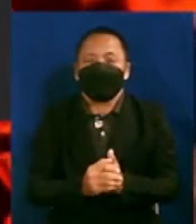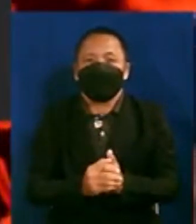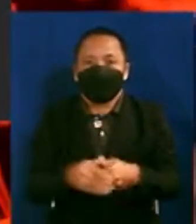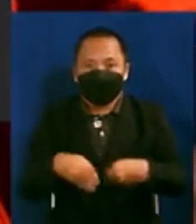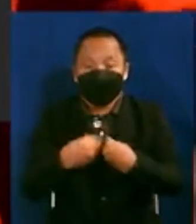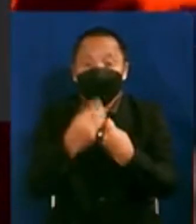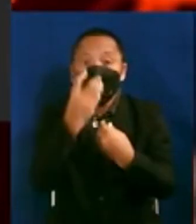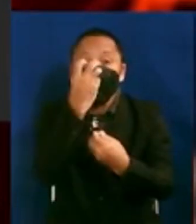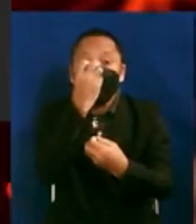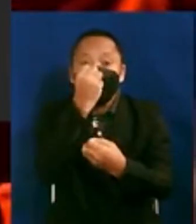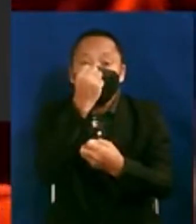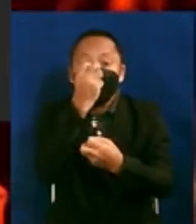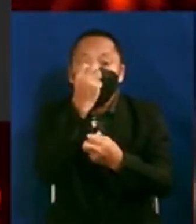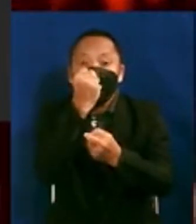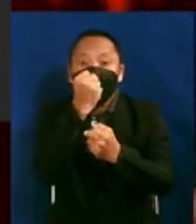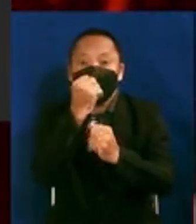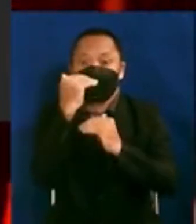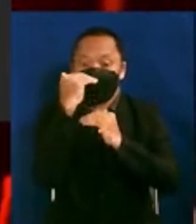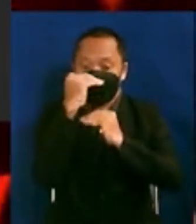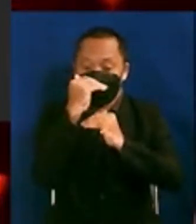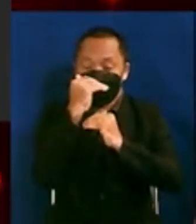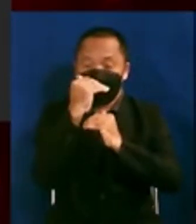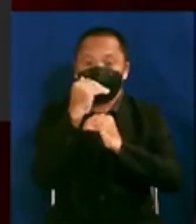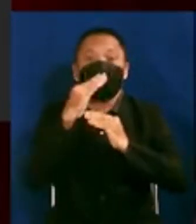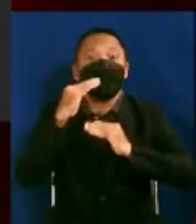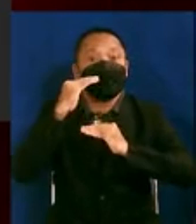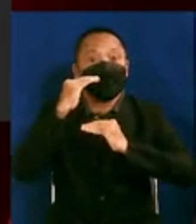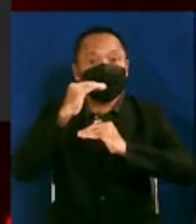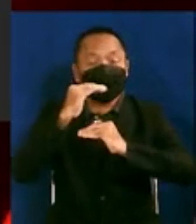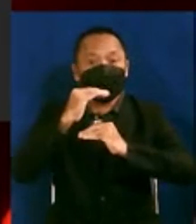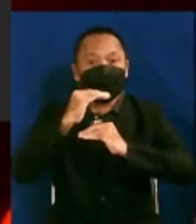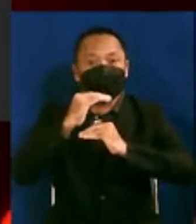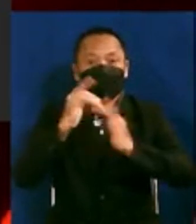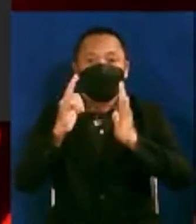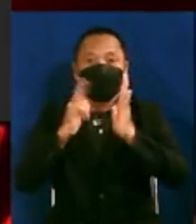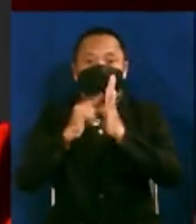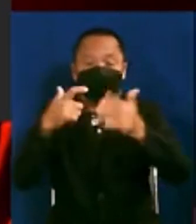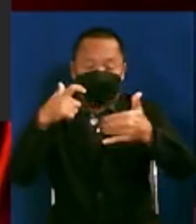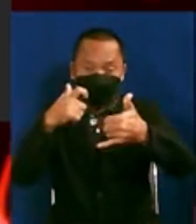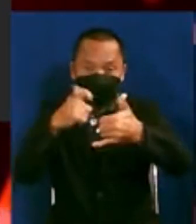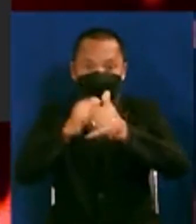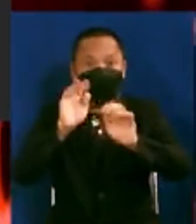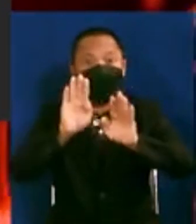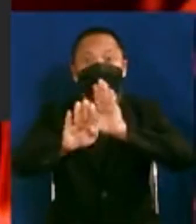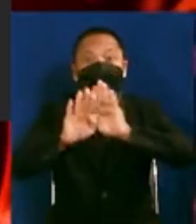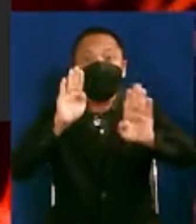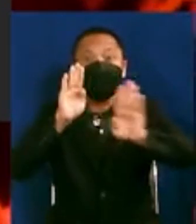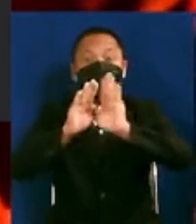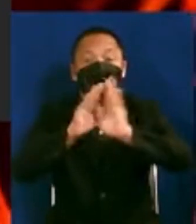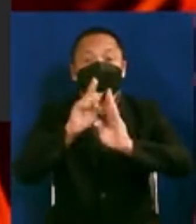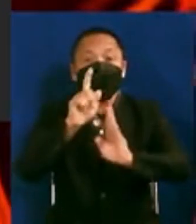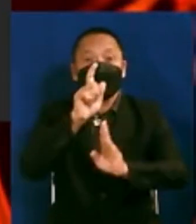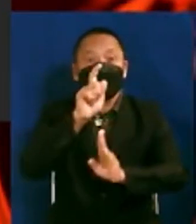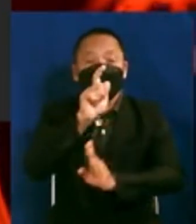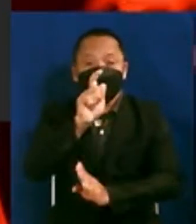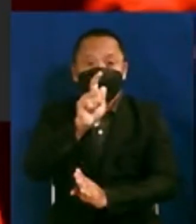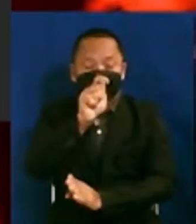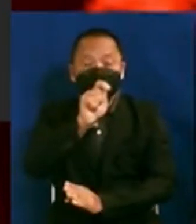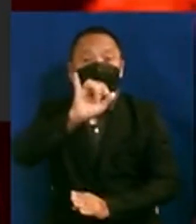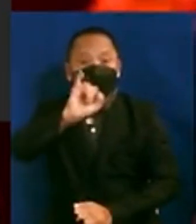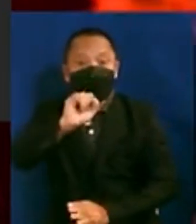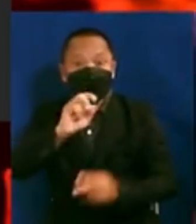ได้ทดสอบการ blocking antibody นะครับจะเห็นไหมฮะถ้าเราเปรียบเทียบไซโนแวค2เข็ม